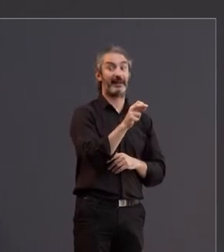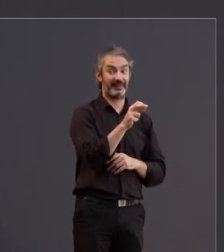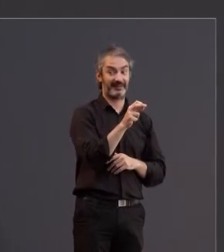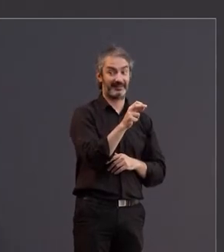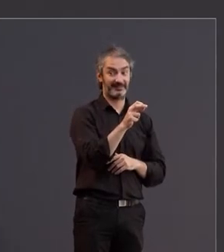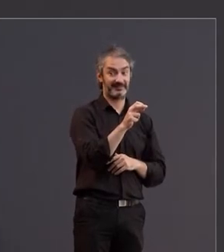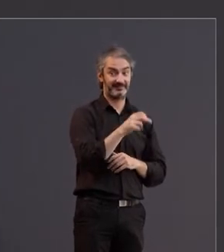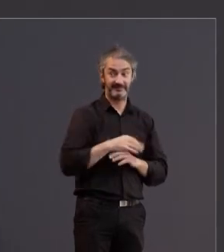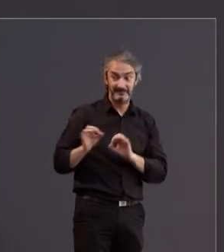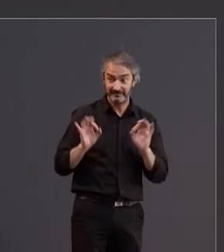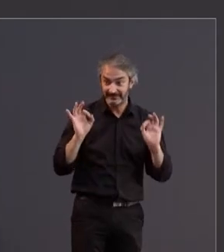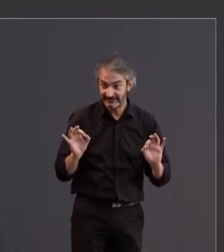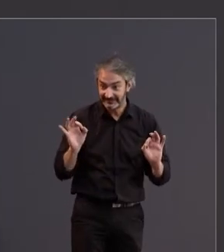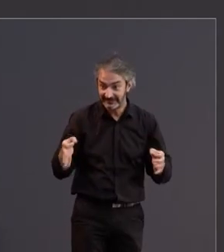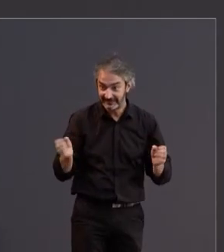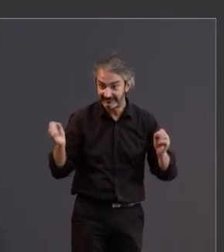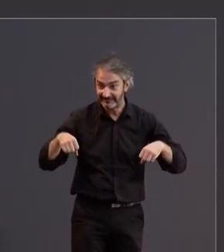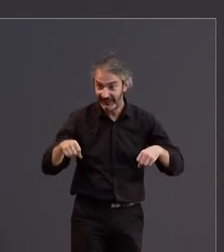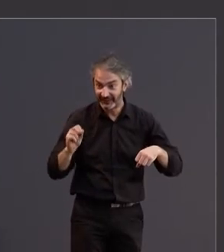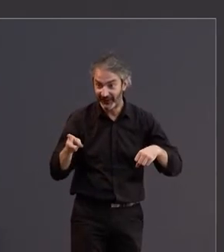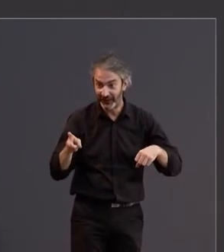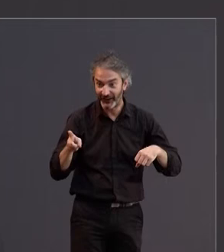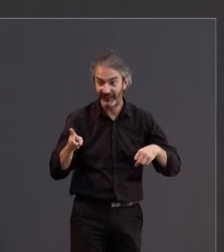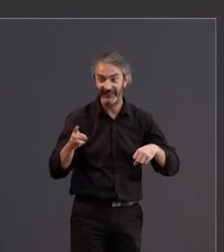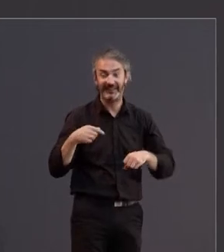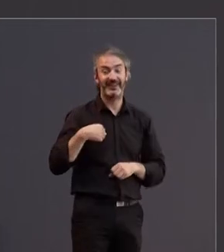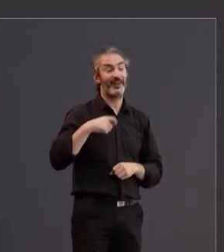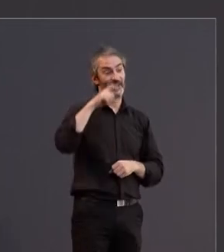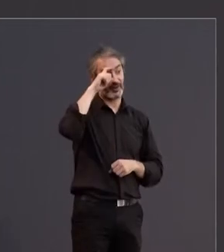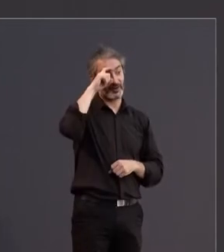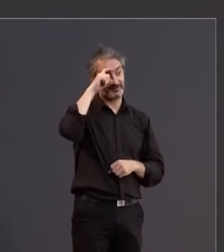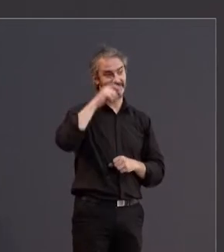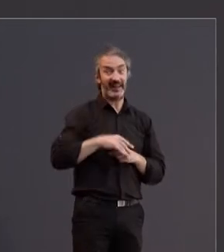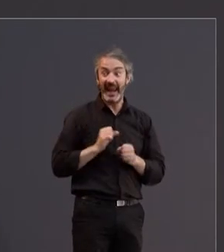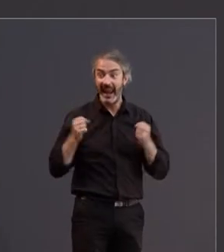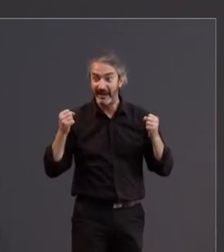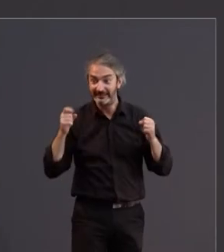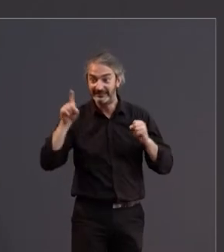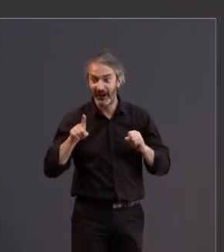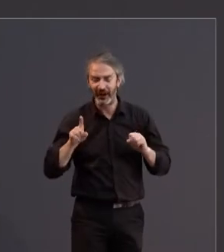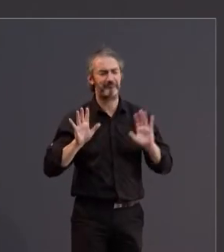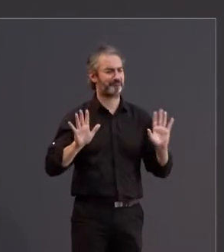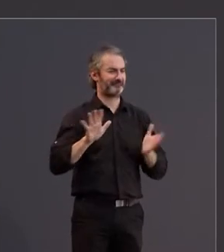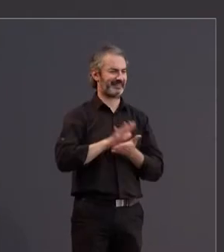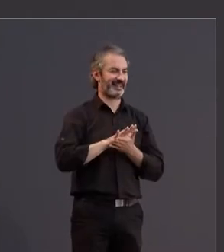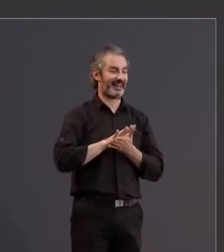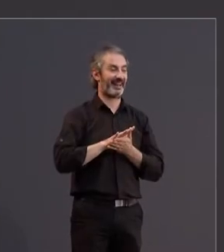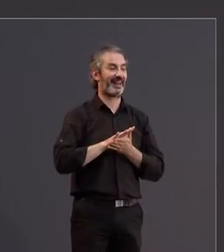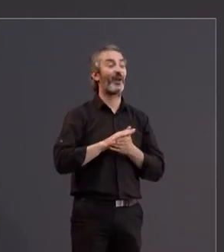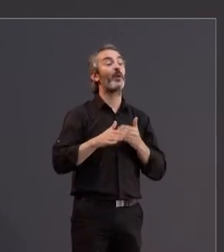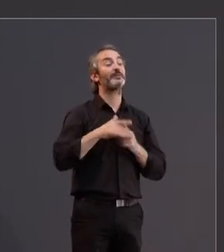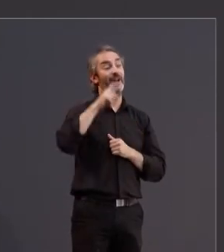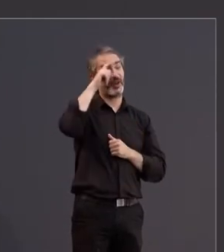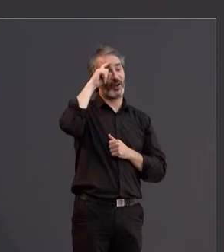són, esteu a punt? Sí? Nervis? Una mica? No. Vinga, la Bàrbara